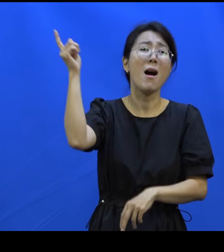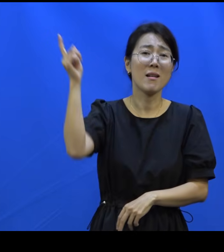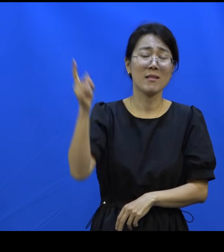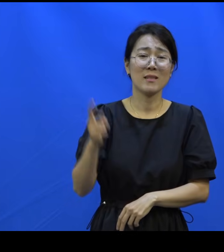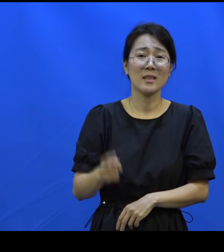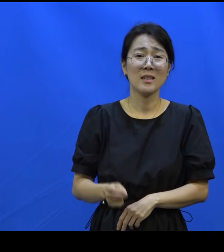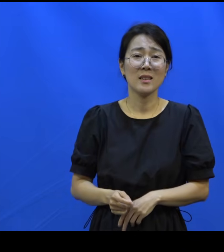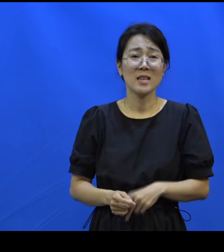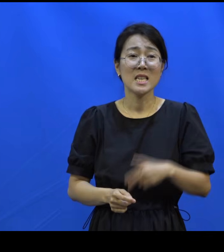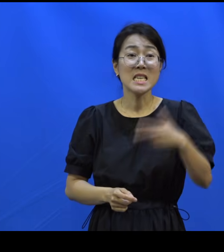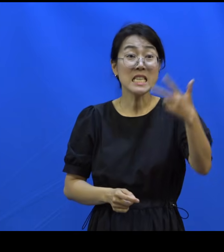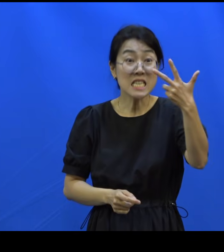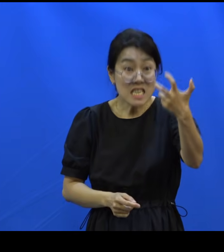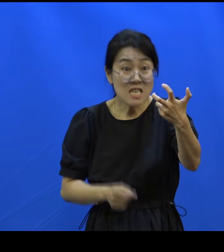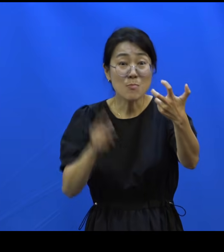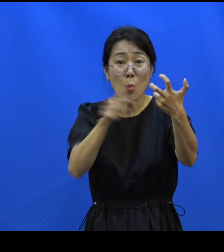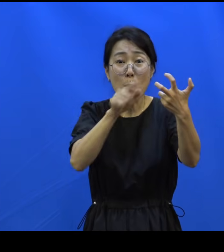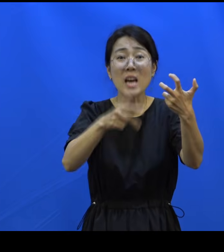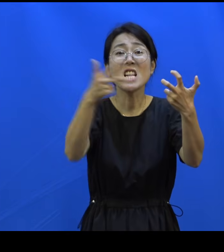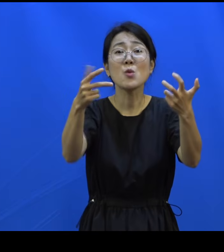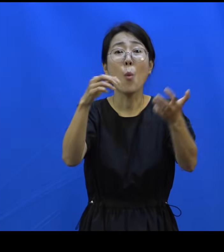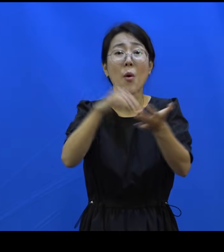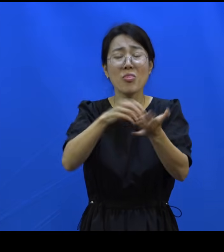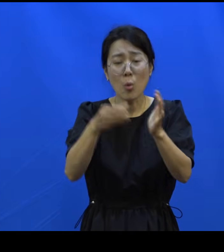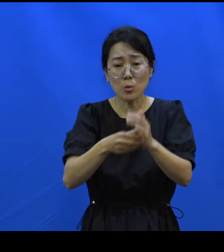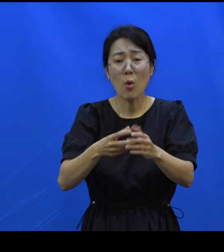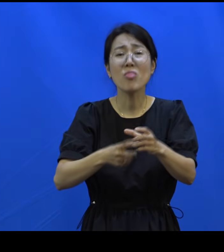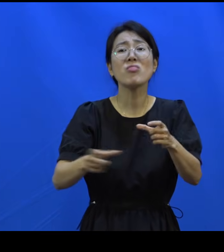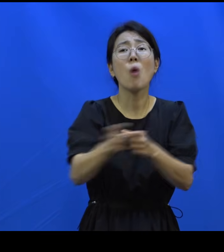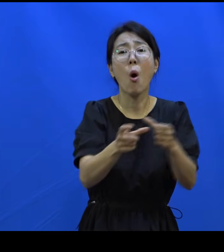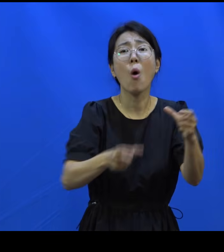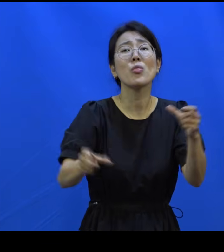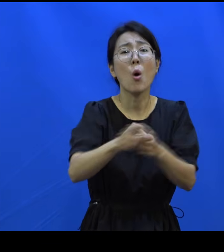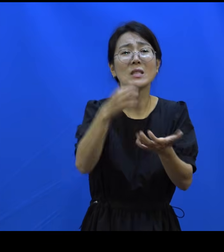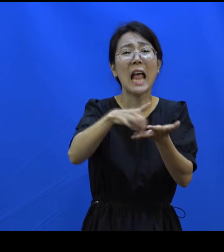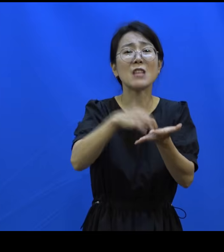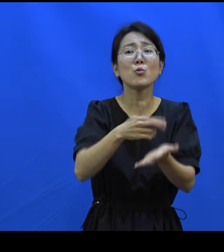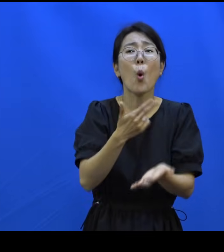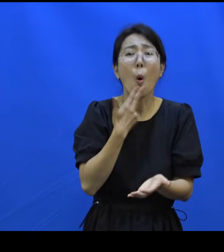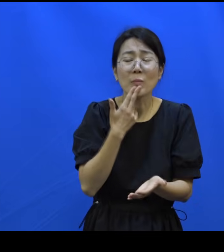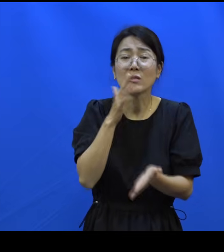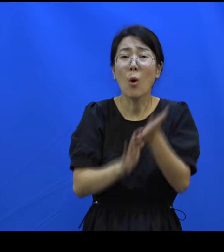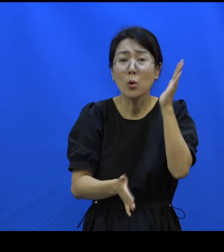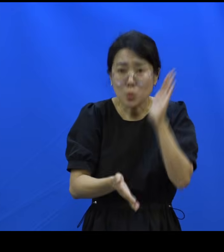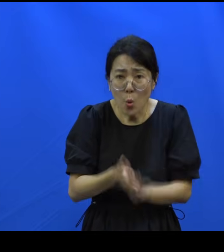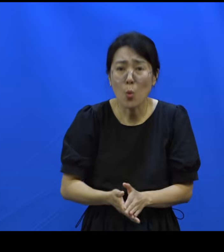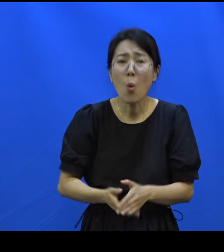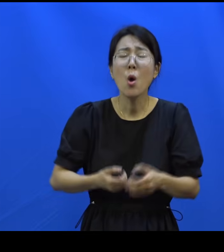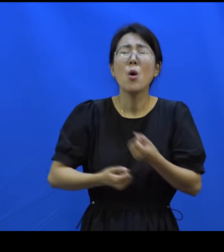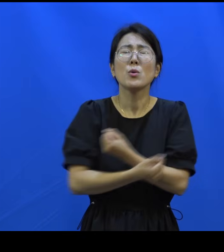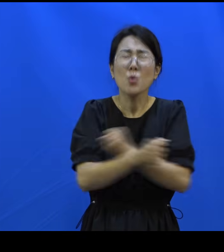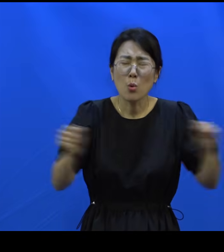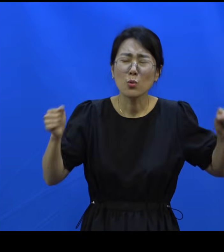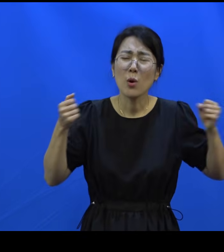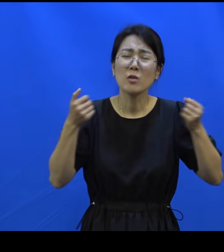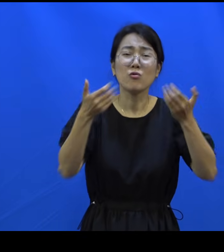그 말은 셀 수 없이 넘치도록. 그러니까 그리스도인은 이 하나님의